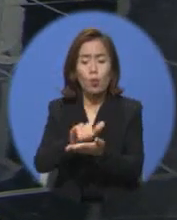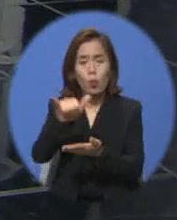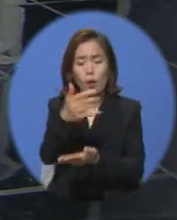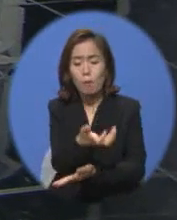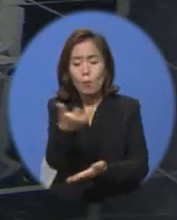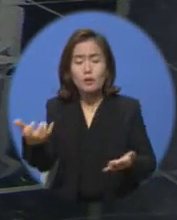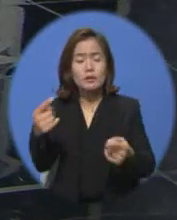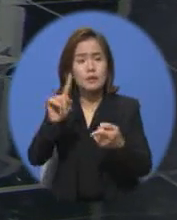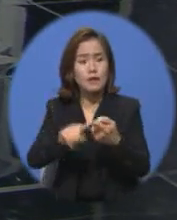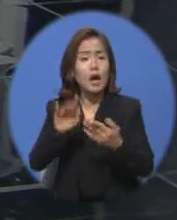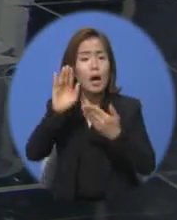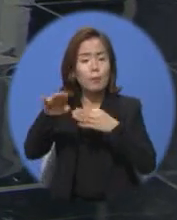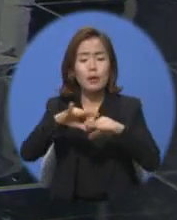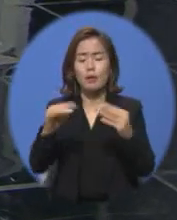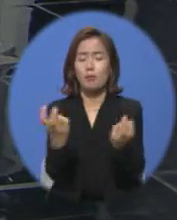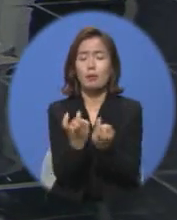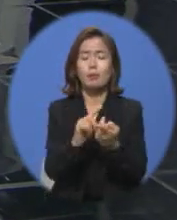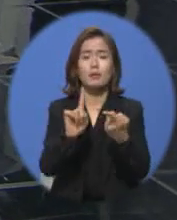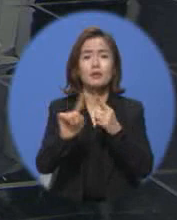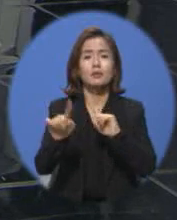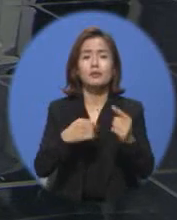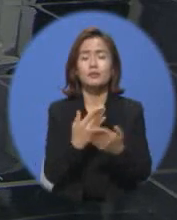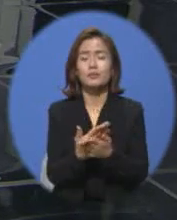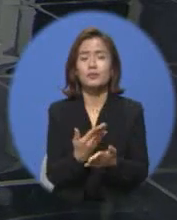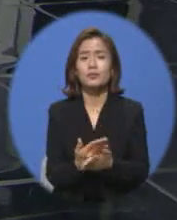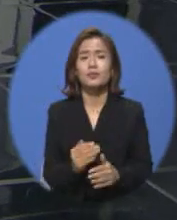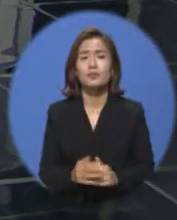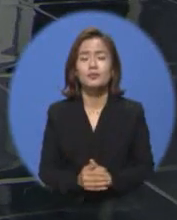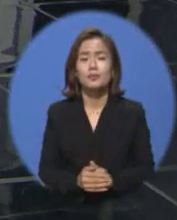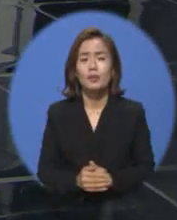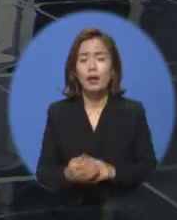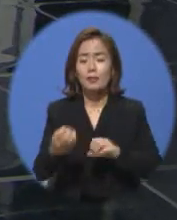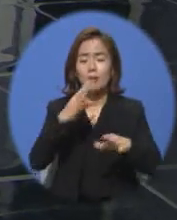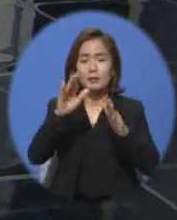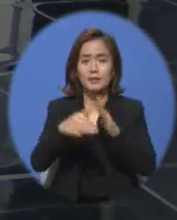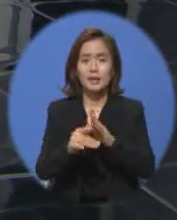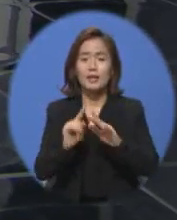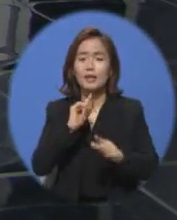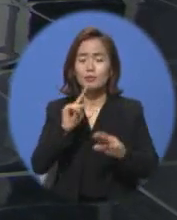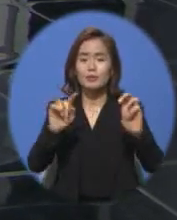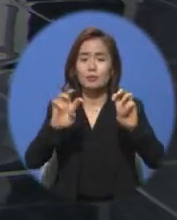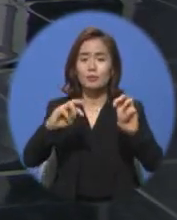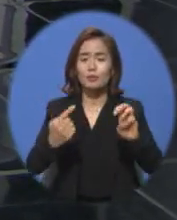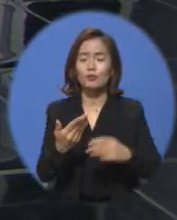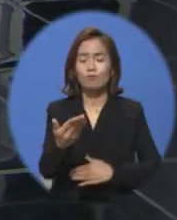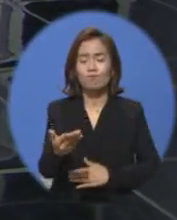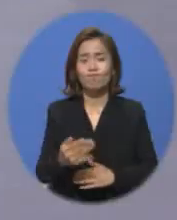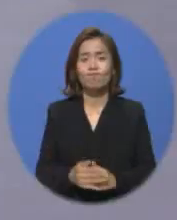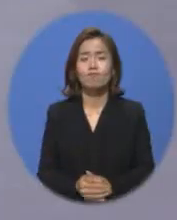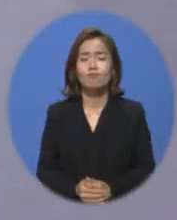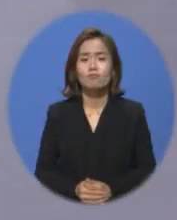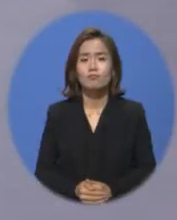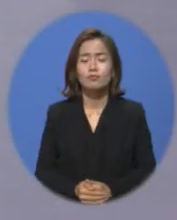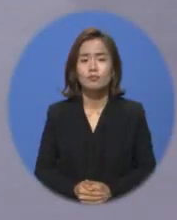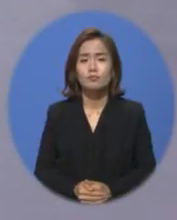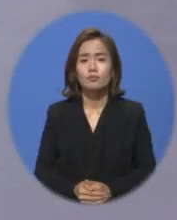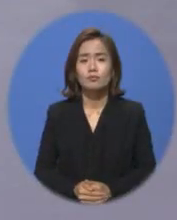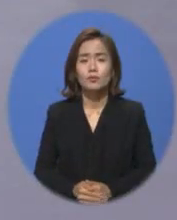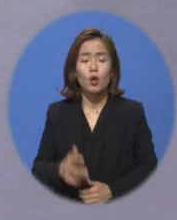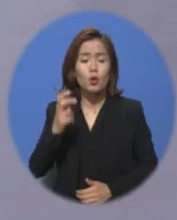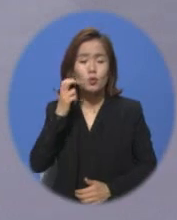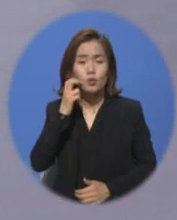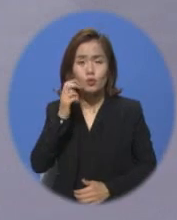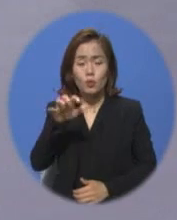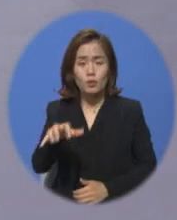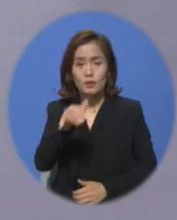광주민간 공항이전문제에대한귀사의입장과향후대응방안을말씀해주십시오 .답변하실시간은1분30초입니다 .예.송정리에는